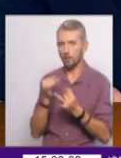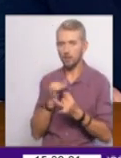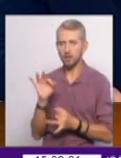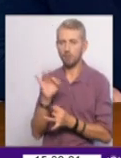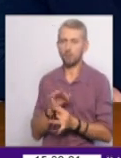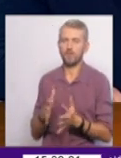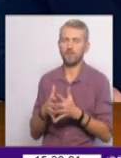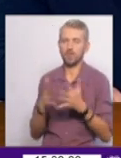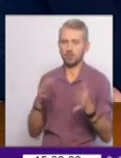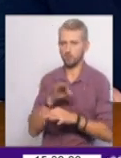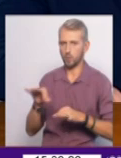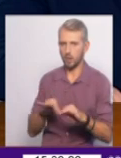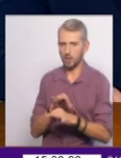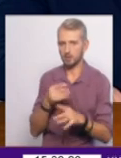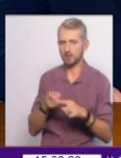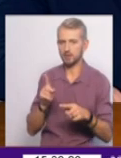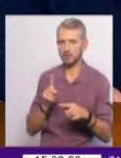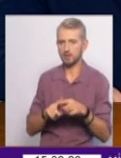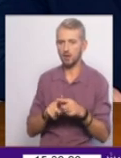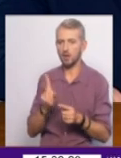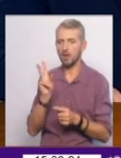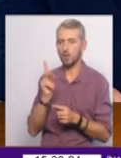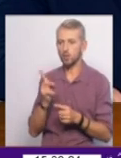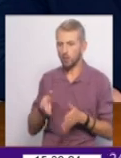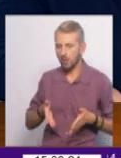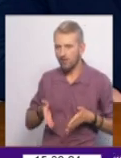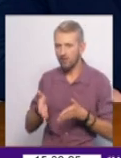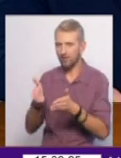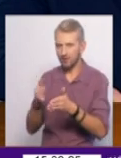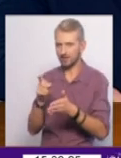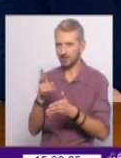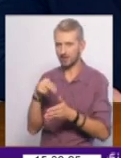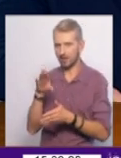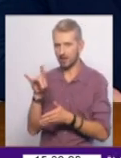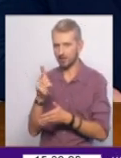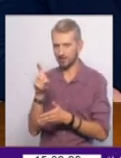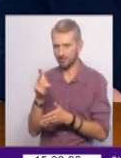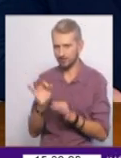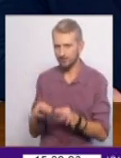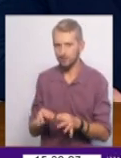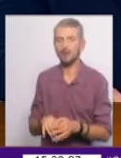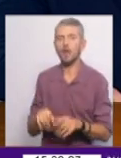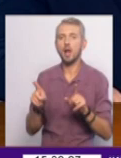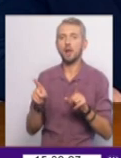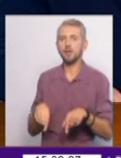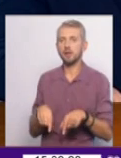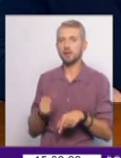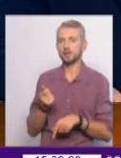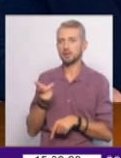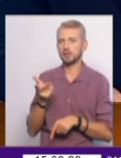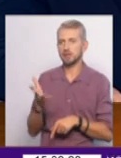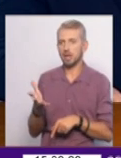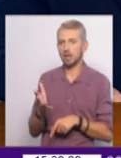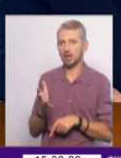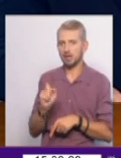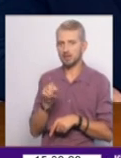великий проєкт. Це другий виїзд з ДВРЗ. І навіть декілька ЗМІ,